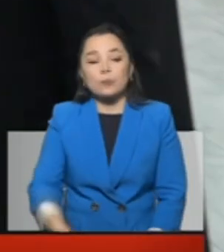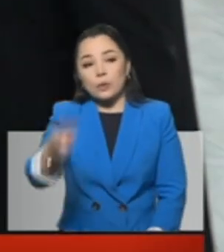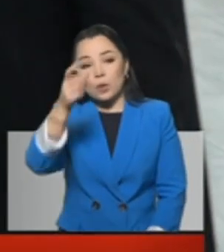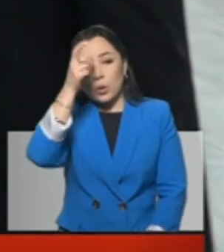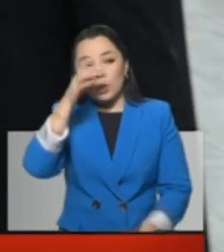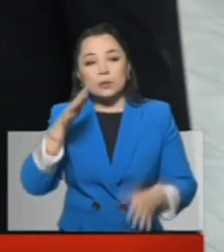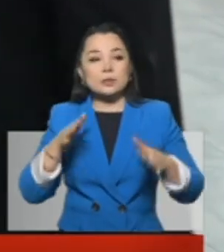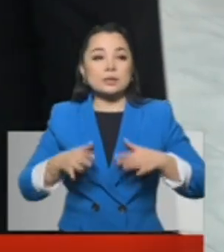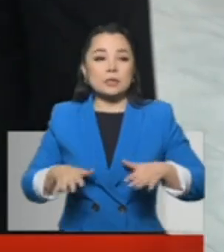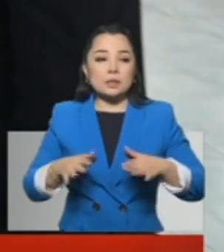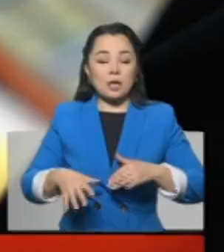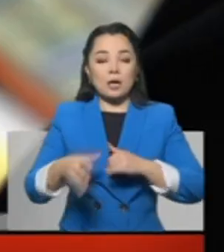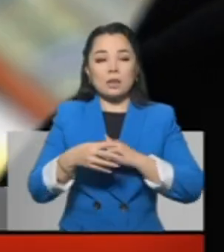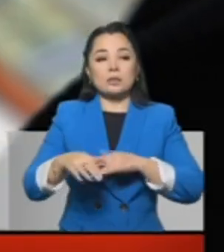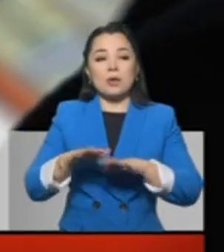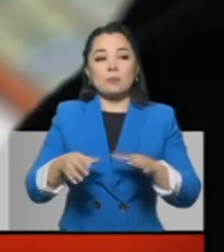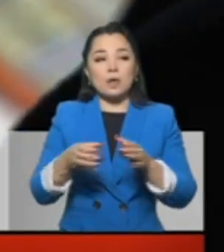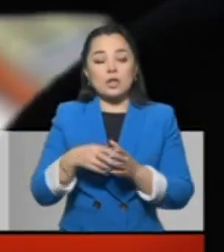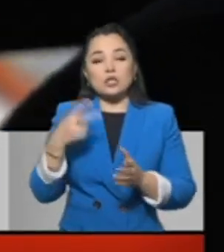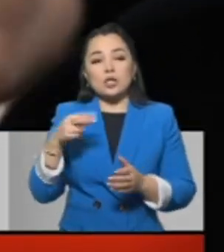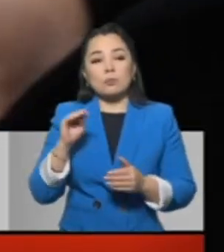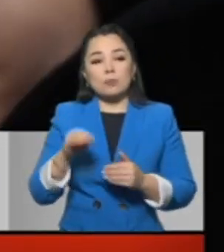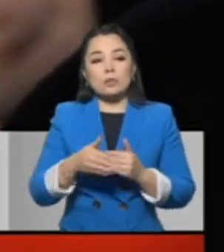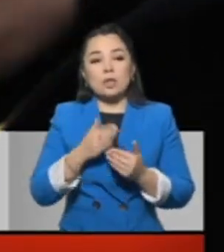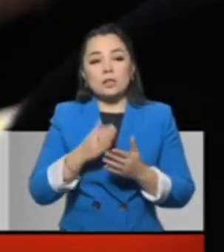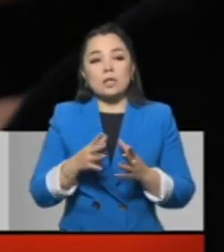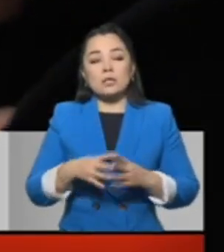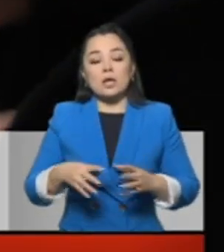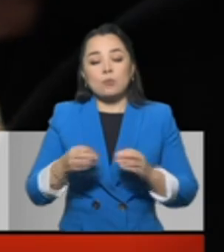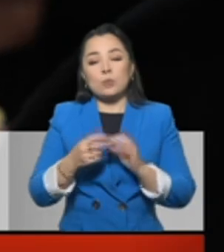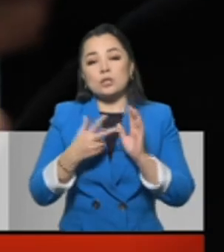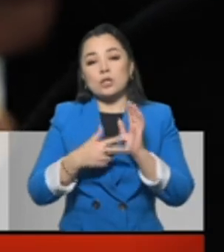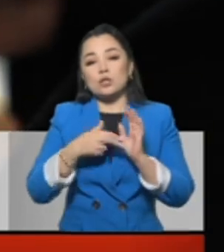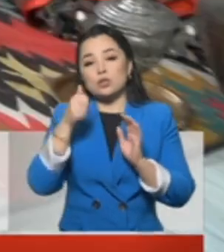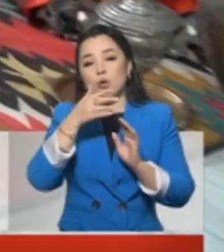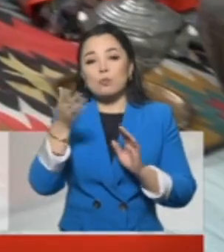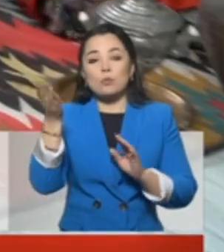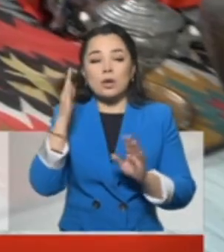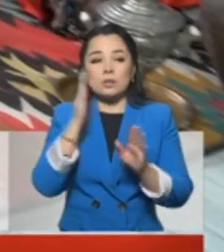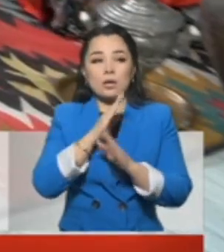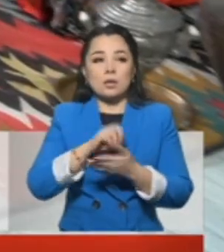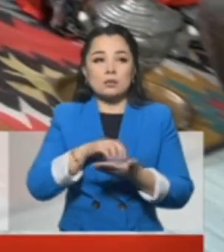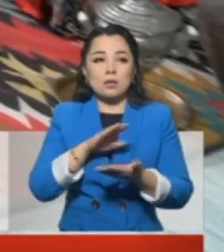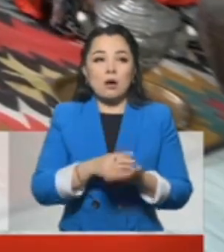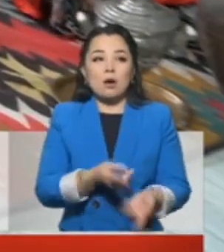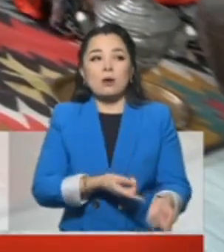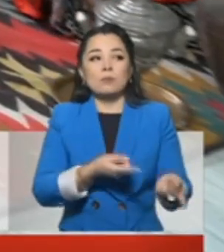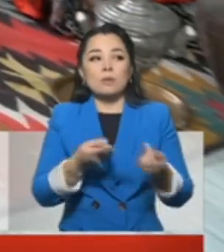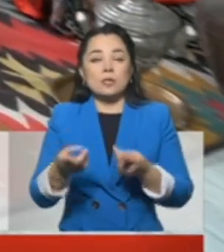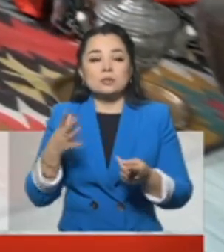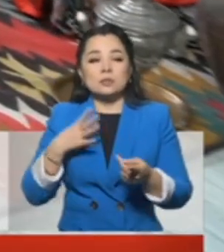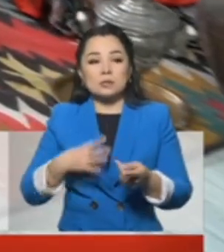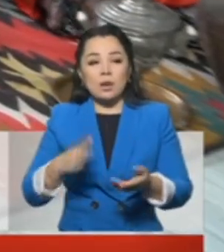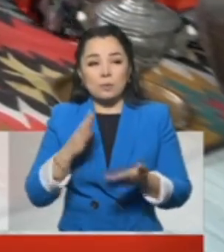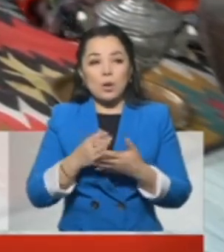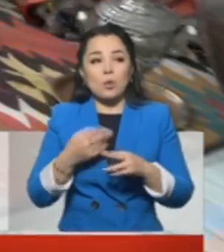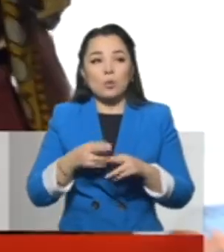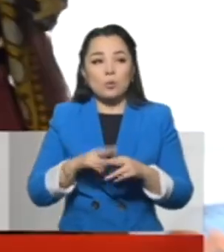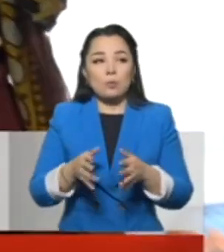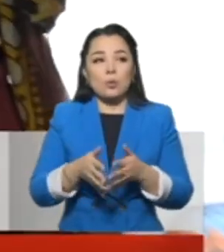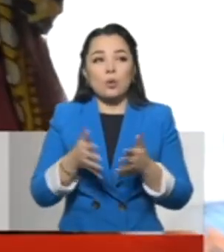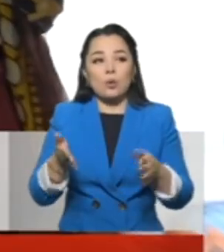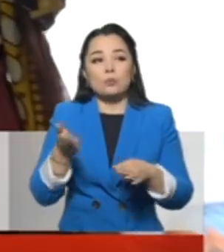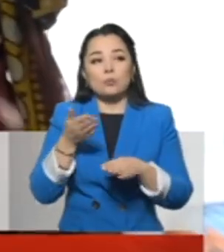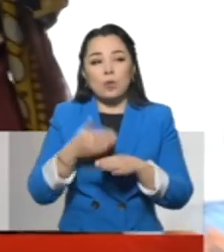Түркияның Грузиямен шектесетін аймағын мекен еткен 20 мың шаңырақ осыдан 80 жыл бұрын тағдырдың жазуымен ата қонысынан амалсыз көшті. Қазір солардың біраз